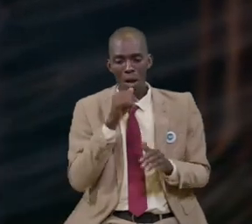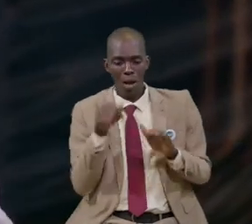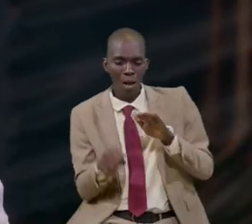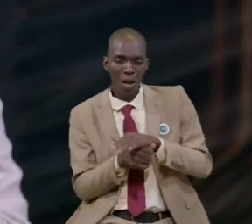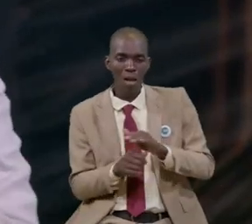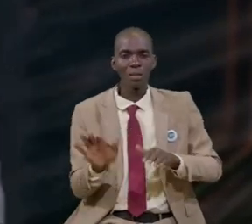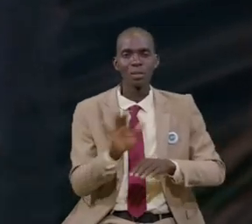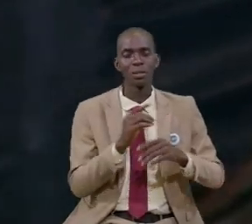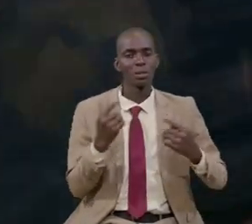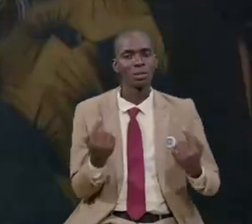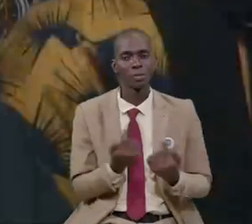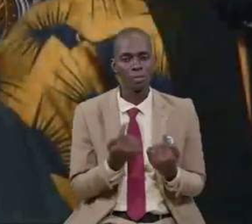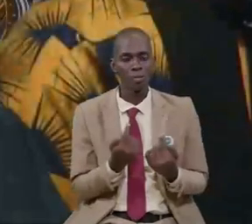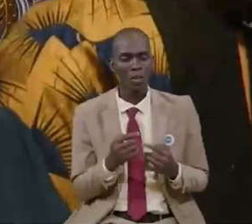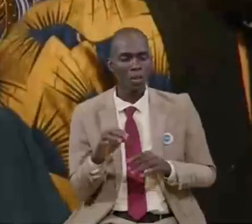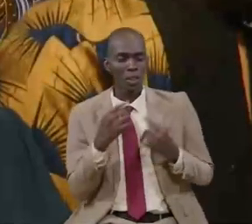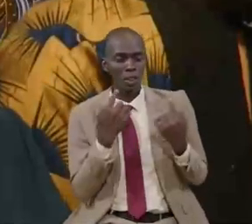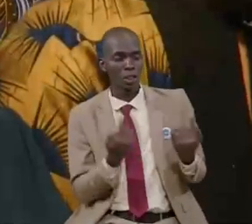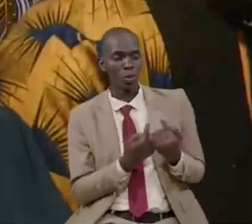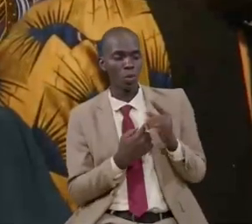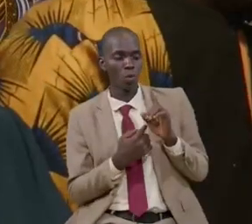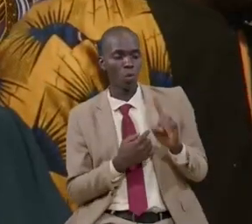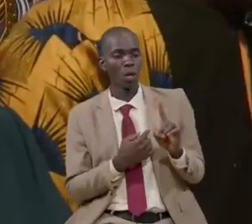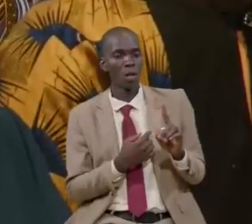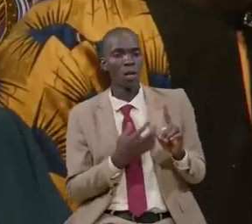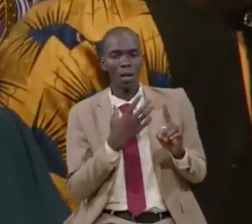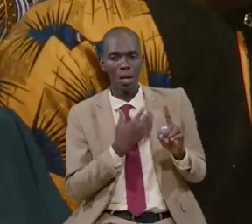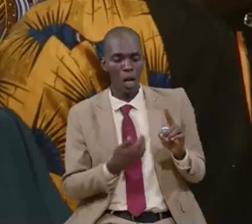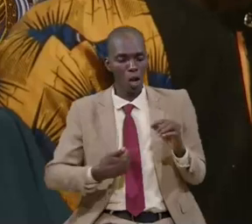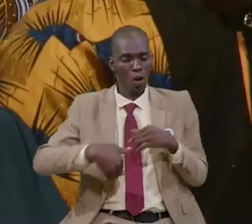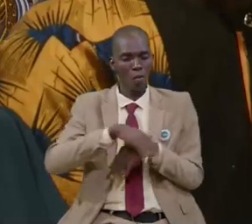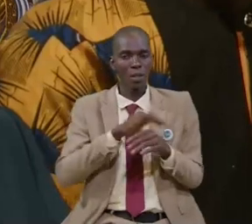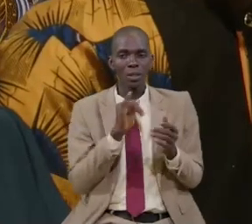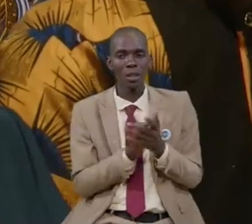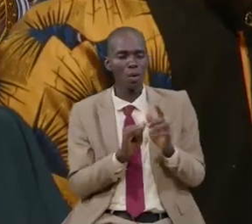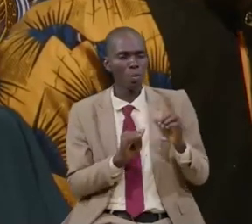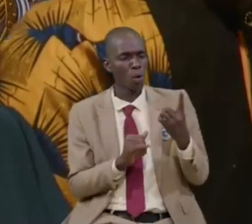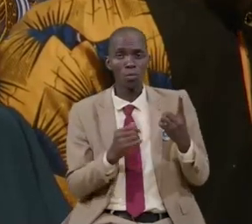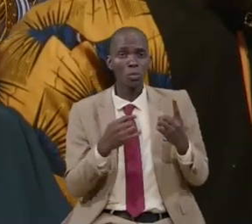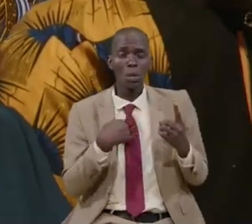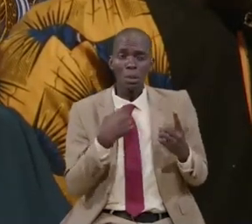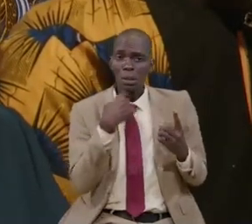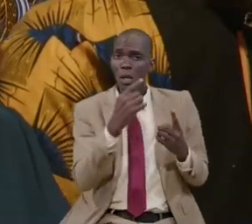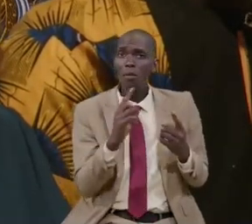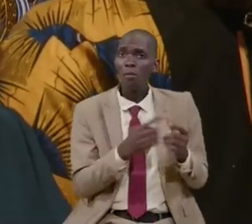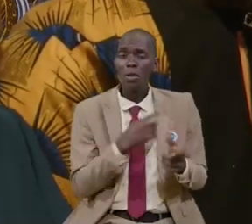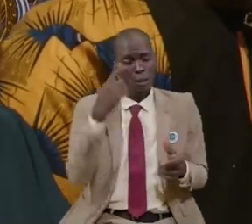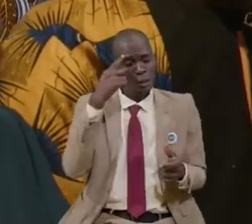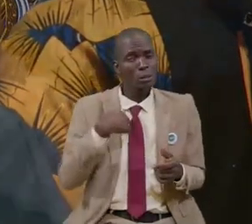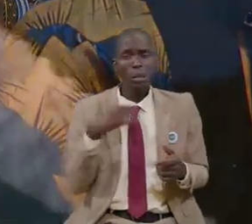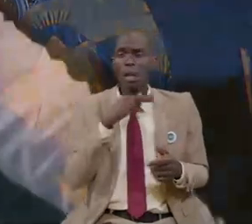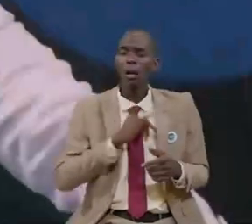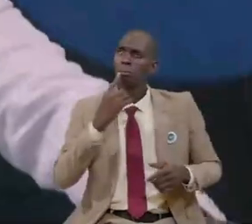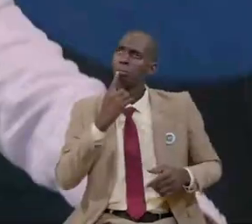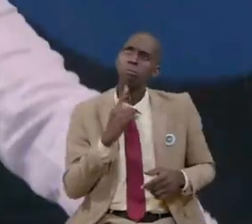leurs péchés. Et le premier, c'est couvert. Le deuxième, c'est couvert. Et que je jure le Dieu